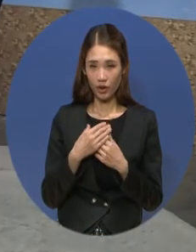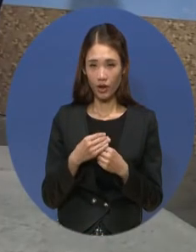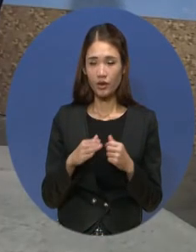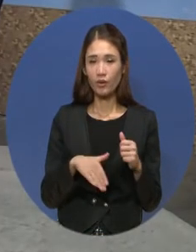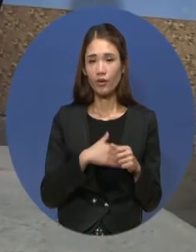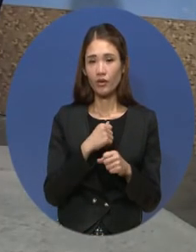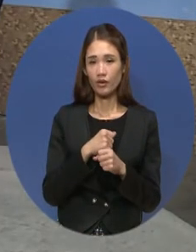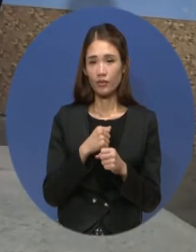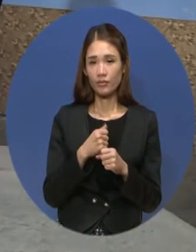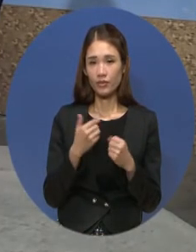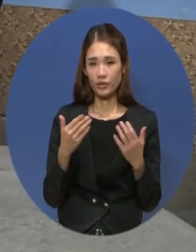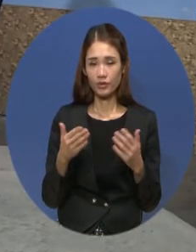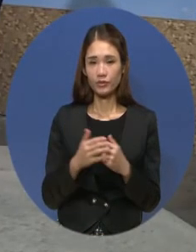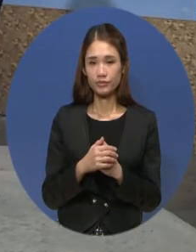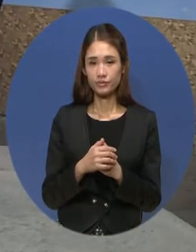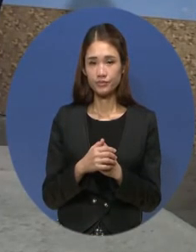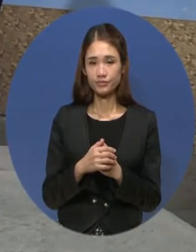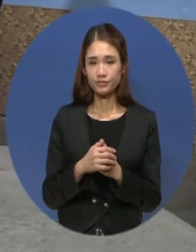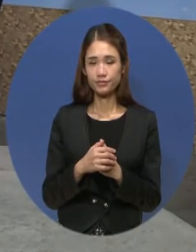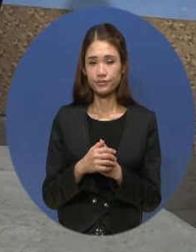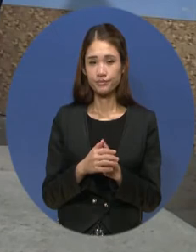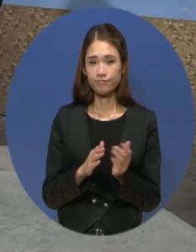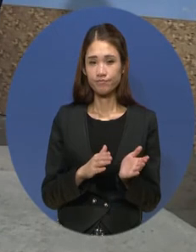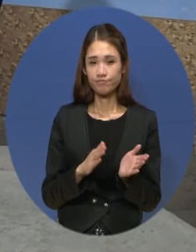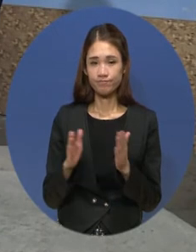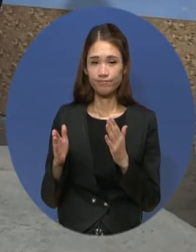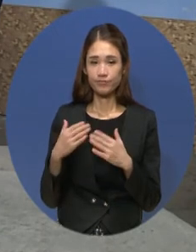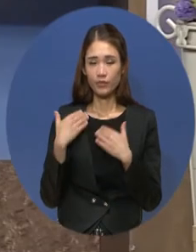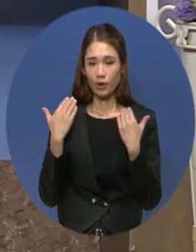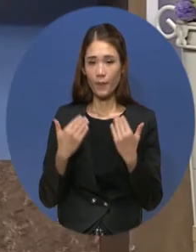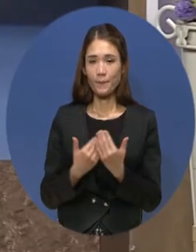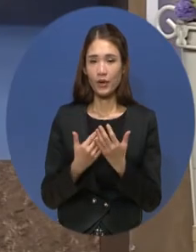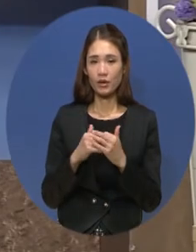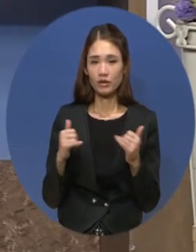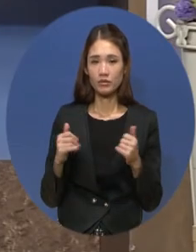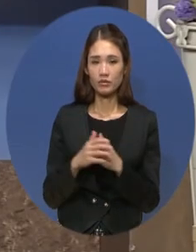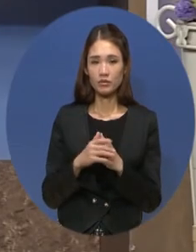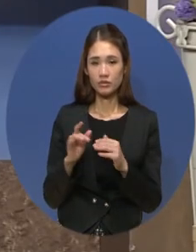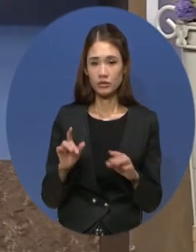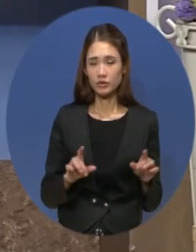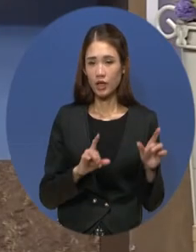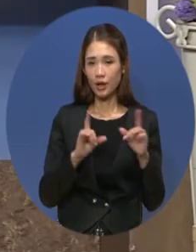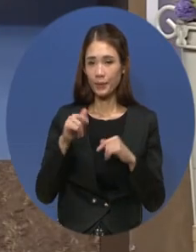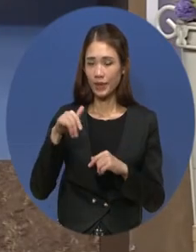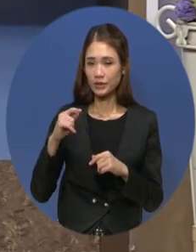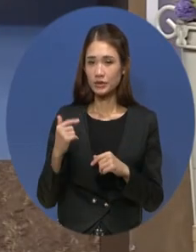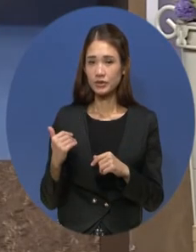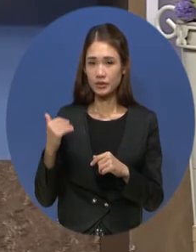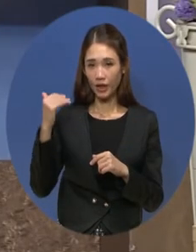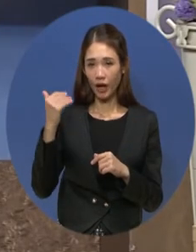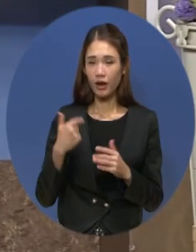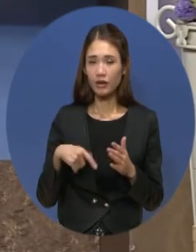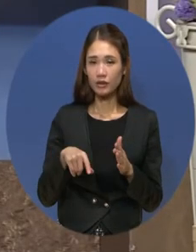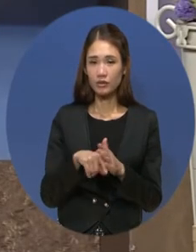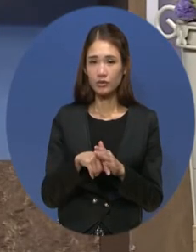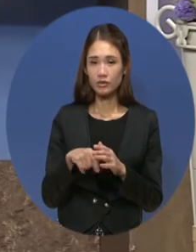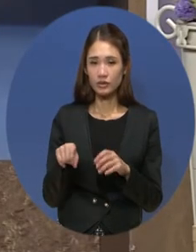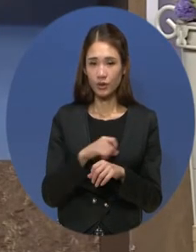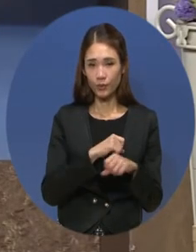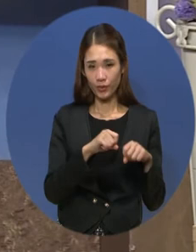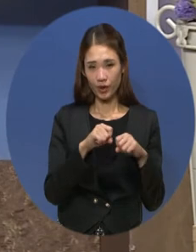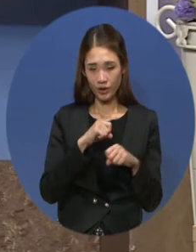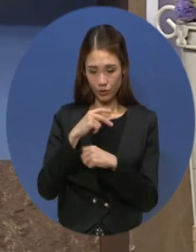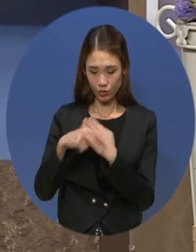조상을 해주고 계시네요 그것도 보니까 이 발달 장애인 분들의 삶의 질 향상을 위해서 이런 특별 활동